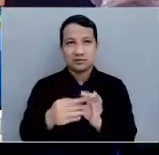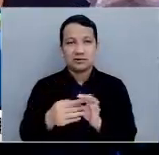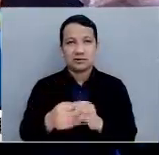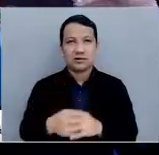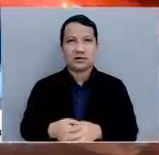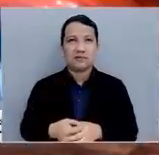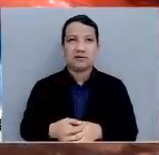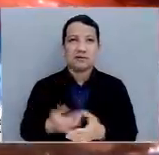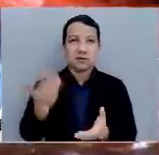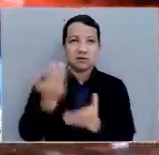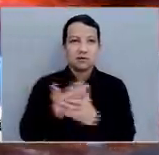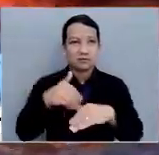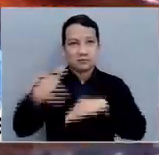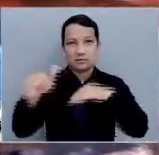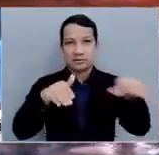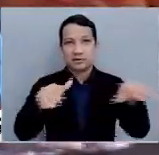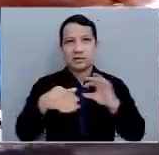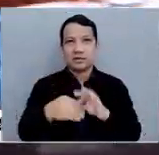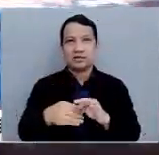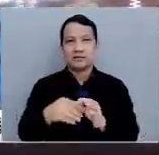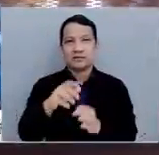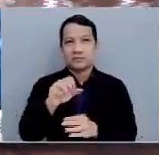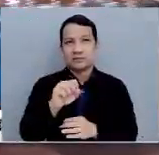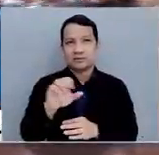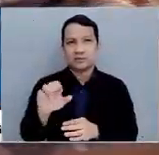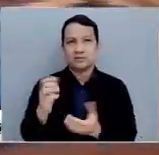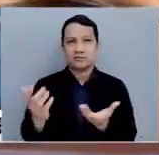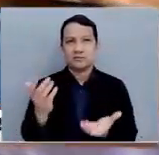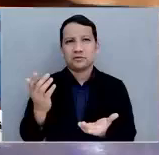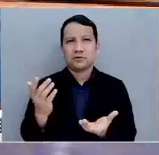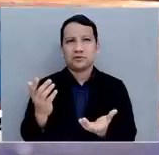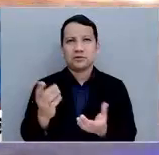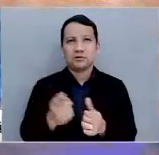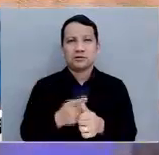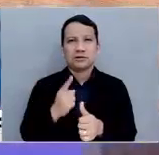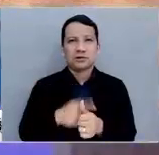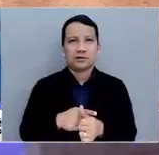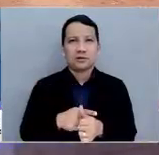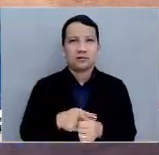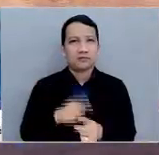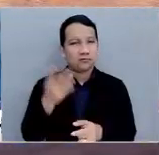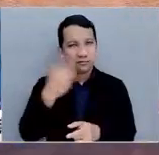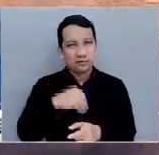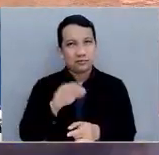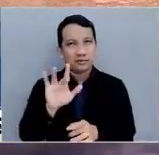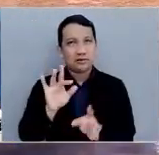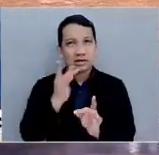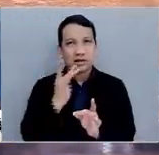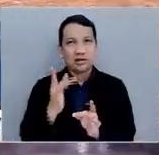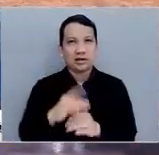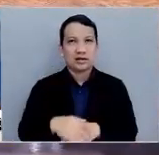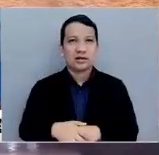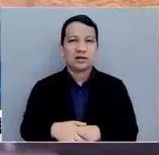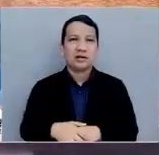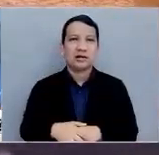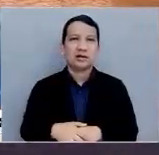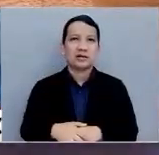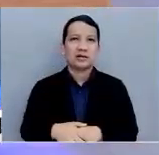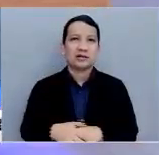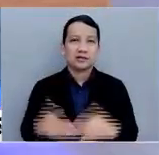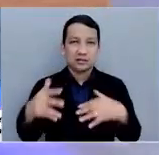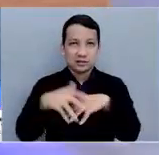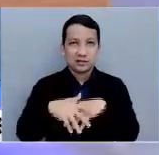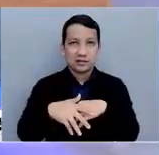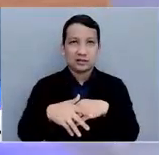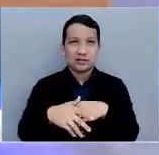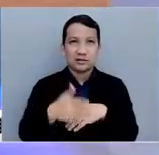po. Nakarating po sa iba-ibang lugar yung ano, seafoods natin. Ano uunahin ko? Ano ba yung pinaka-patok dito sa ito mga ito pong mixed seafoods namin,